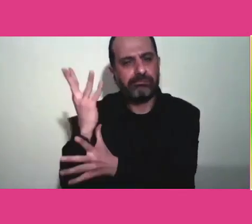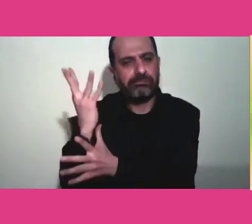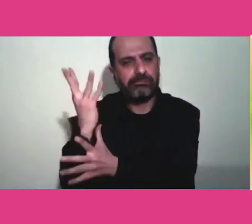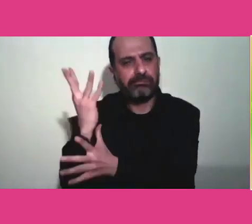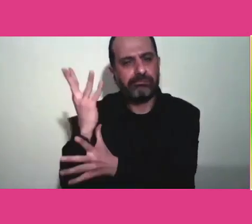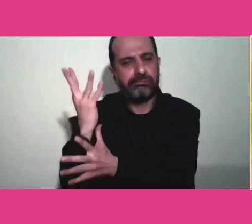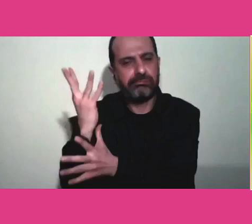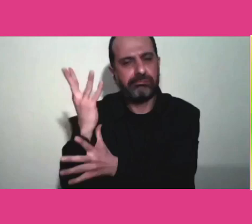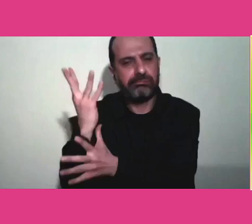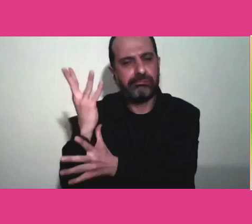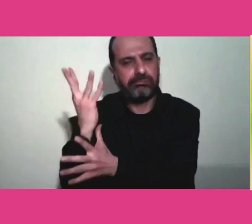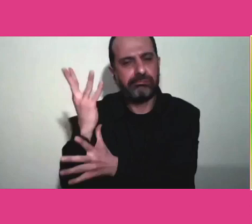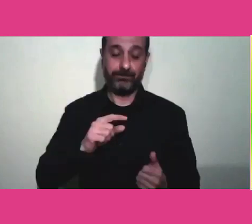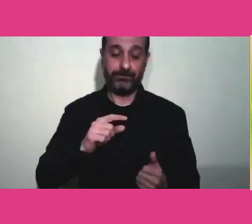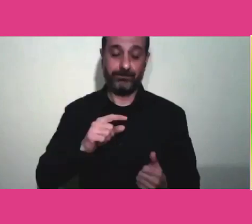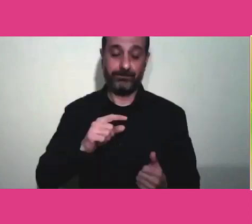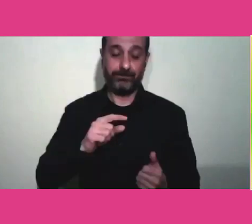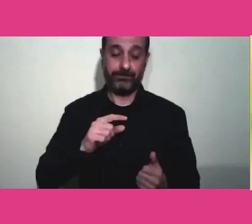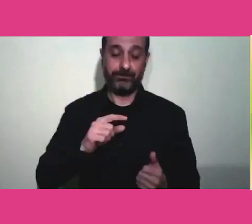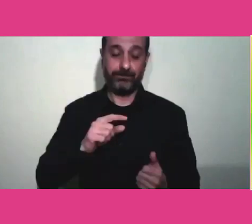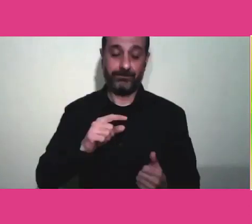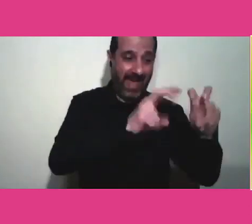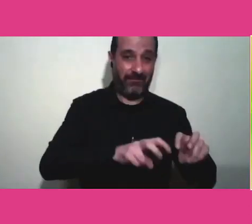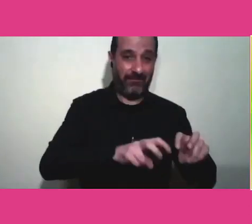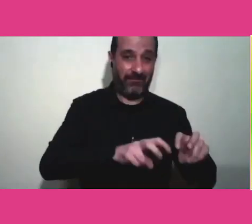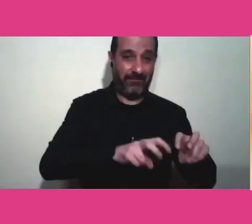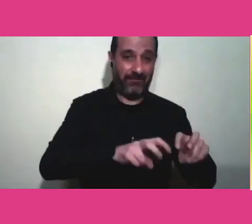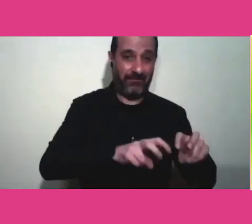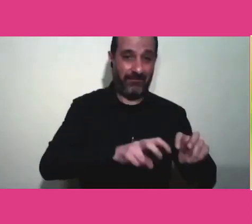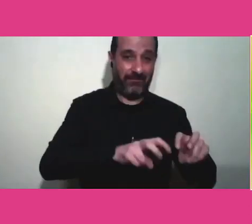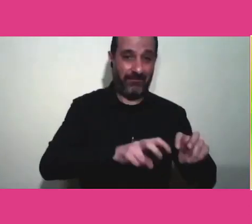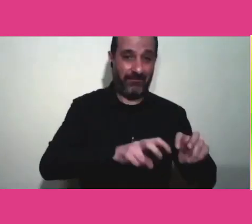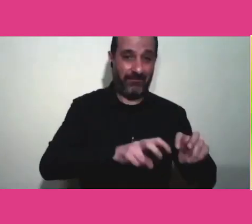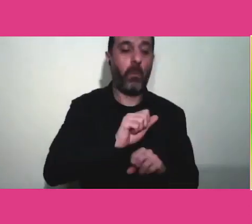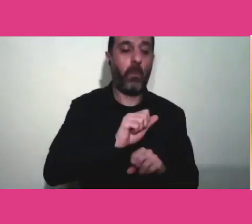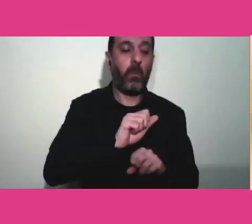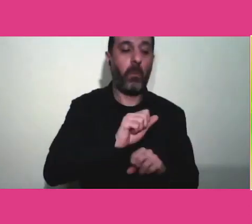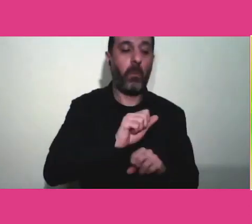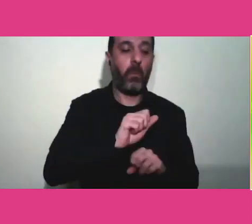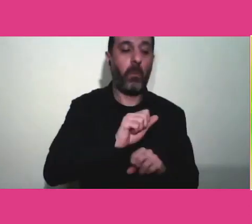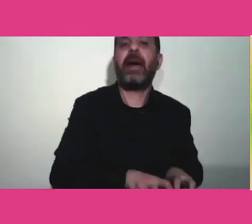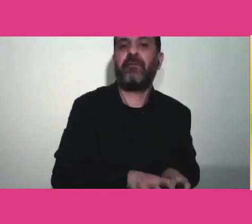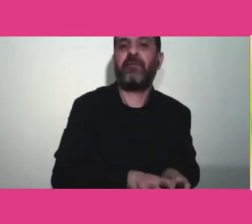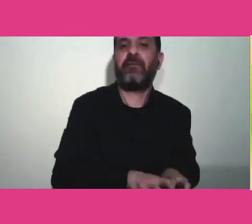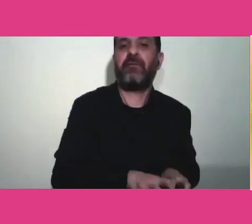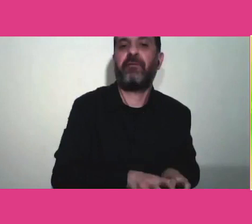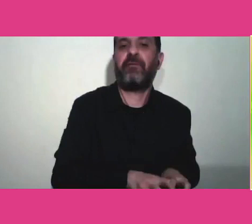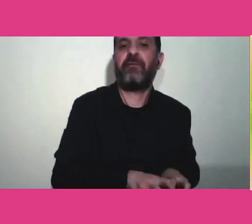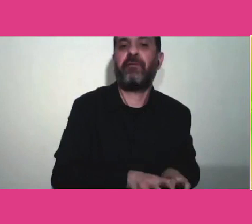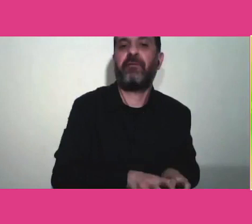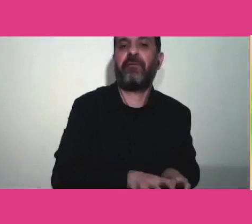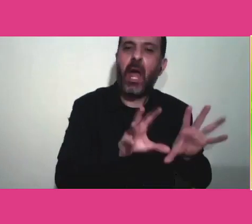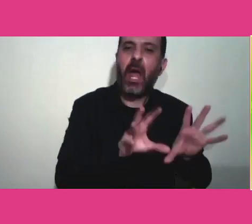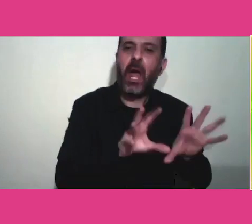Λοιπόν, η πρώτη έρευνα έχει να κάνει με παιχνίδια τα οποία ενεργοποιούσαν την αυτονομία και την ικανότητα.